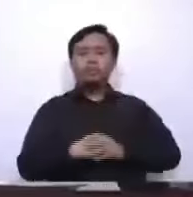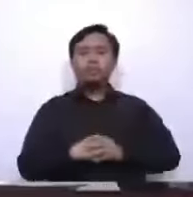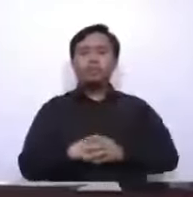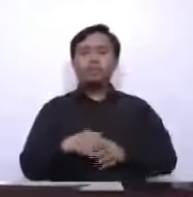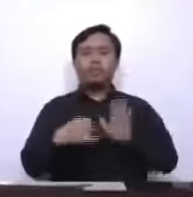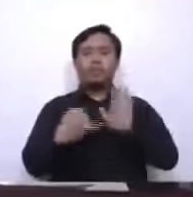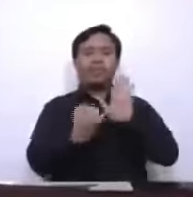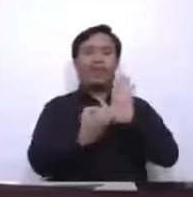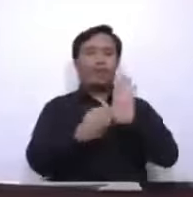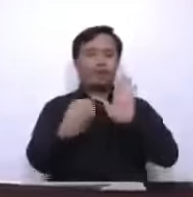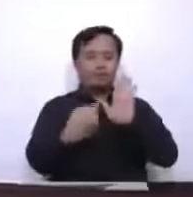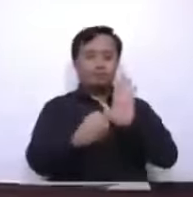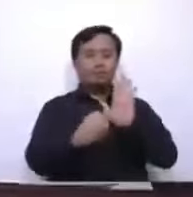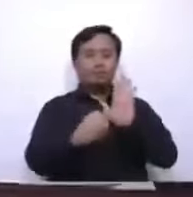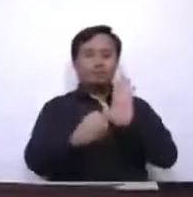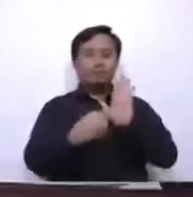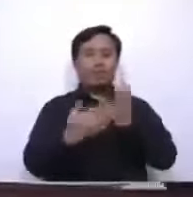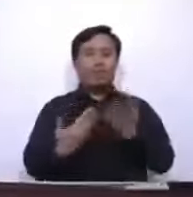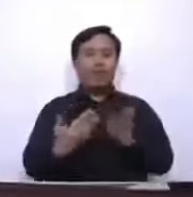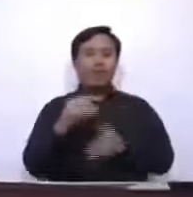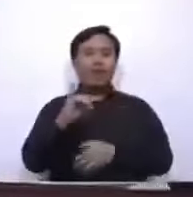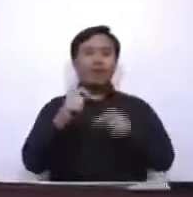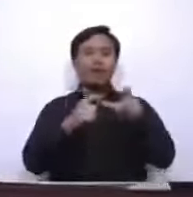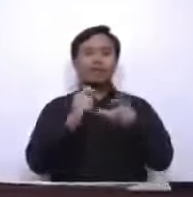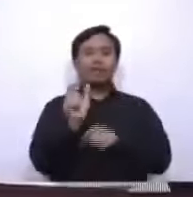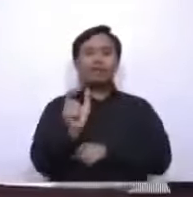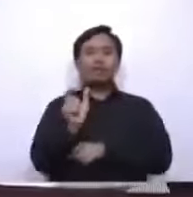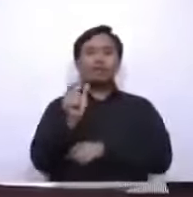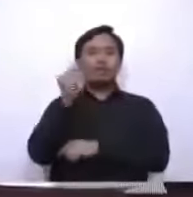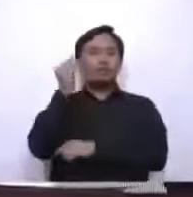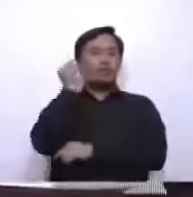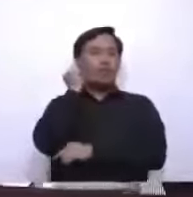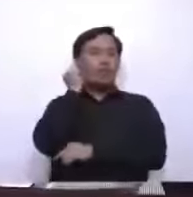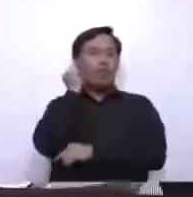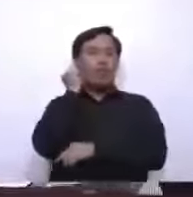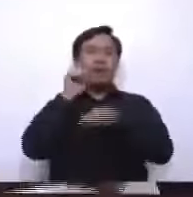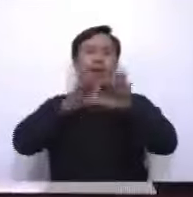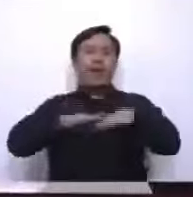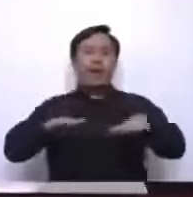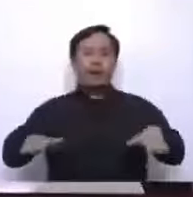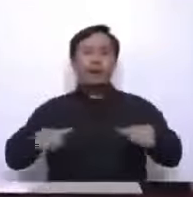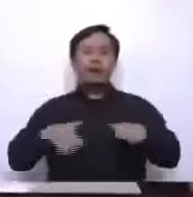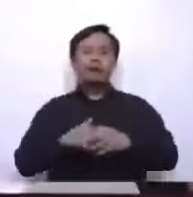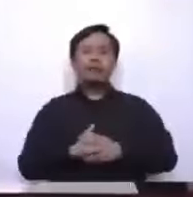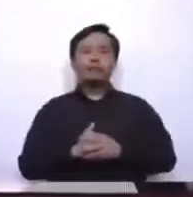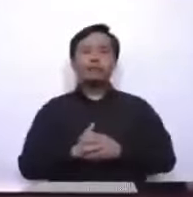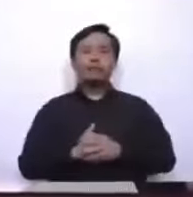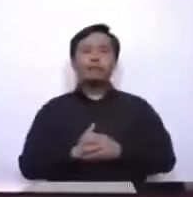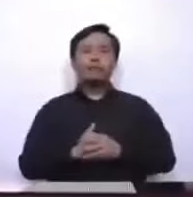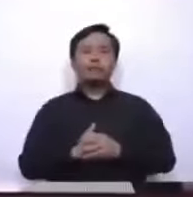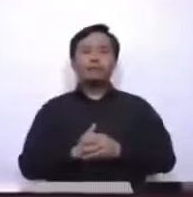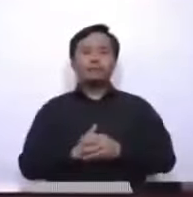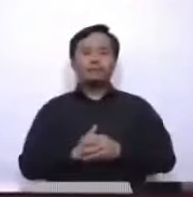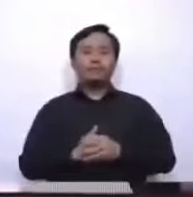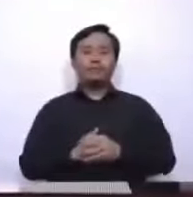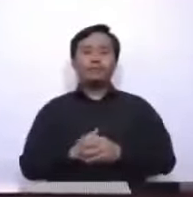indikatornya. Isu perempuan dan anak. Dan untuk pertanyaan